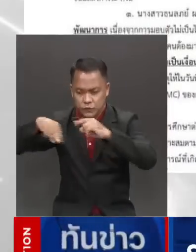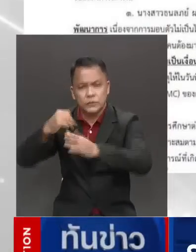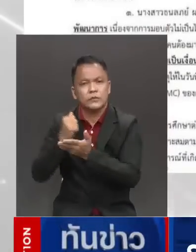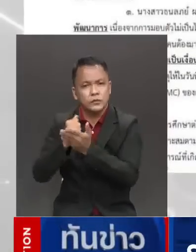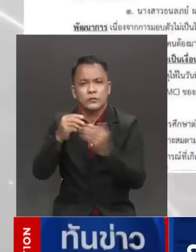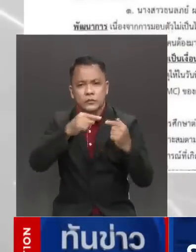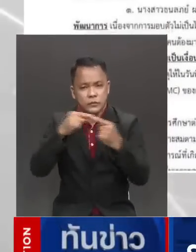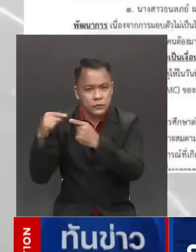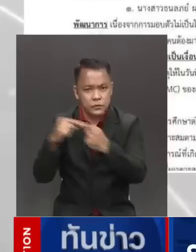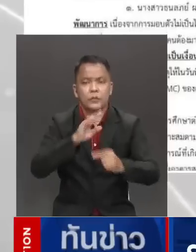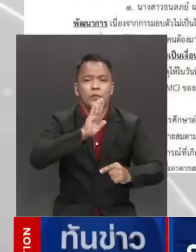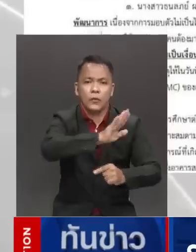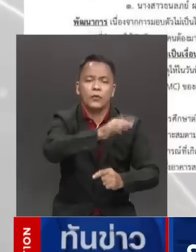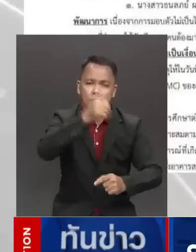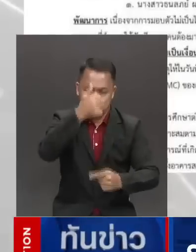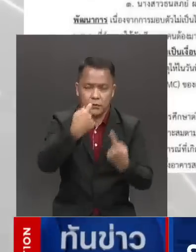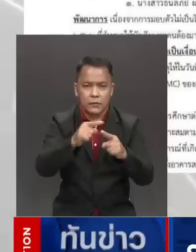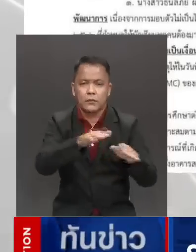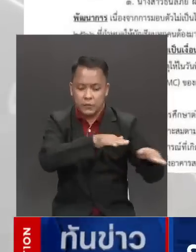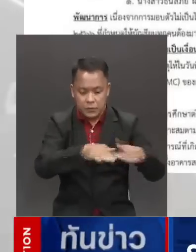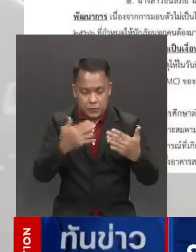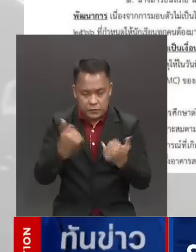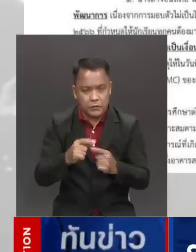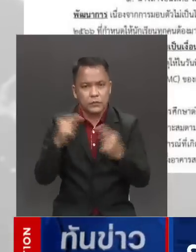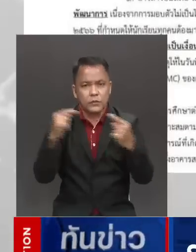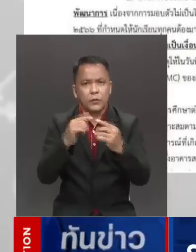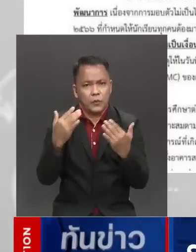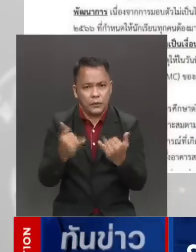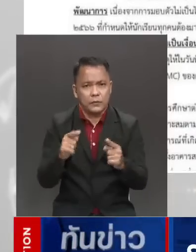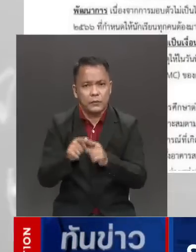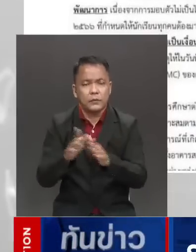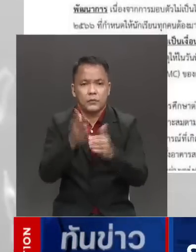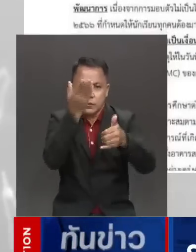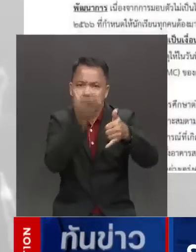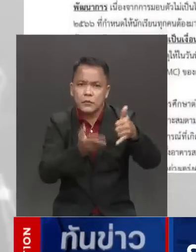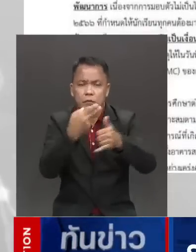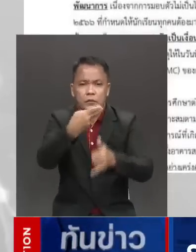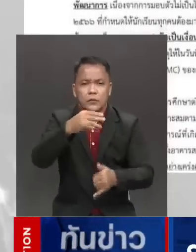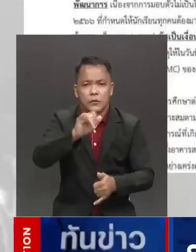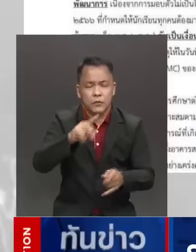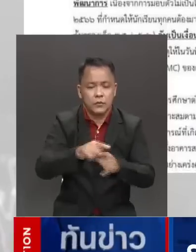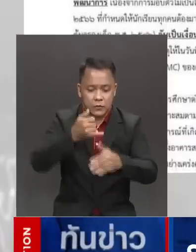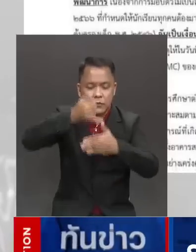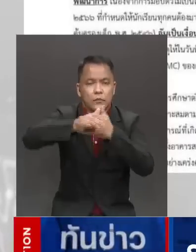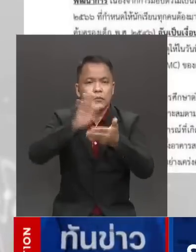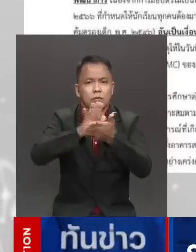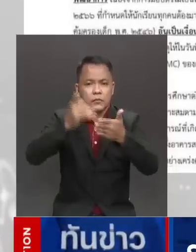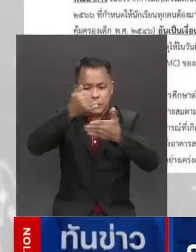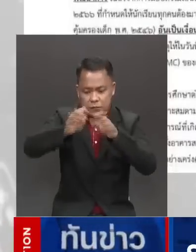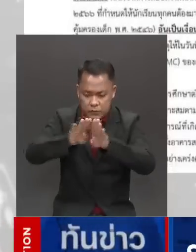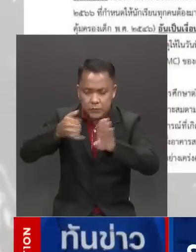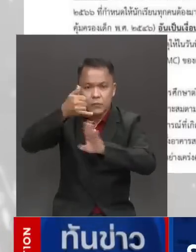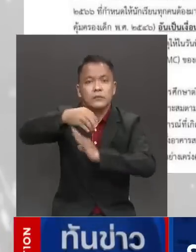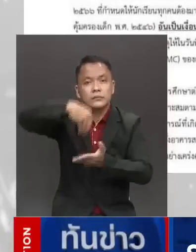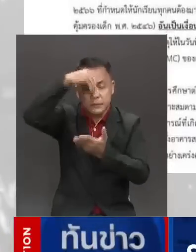นต่อให้เหมาะสมกับความต้องการได้พร้อมกันนี้บอกว่าเหตุการณ์ที่เกิดขึ้นก็คือกรณีที่หยกพยายามจะปีนรั้วปีนหน้าต่างเข้า